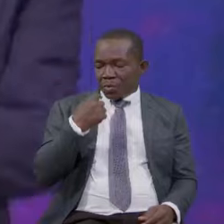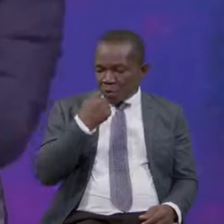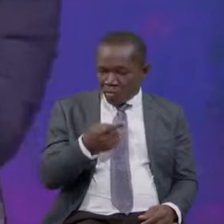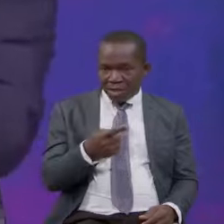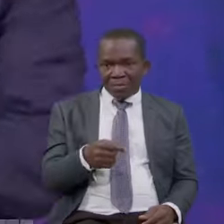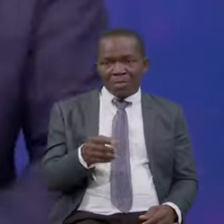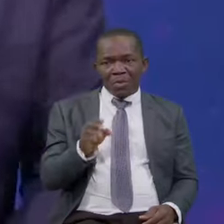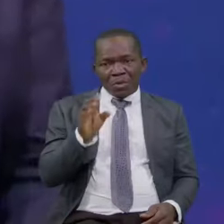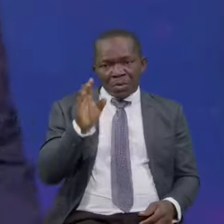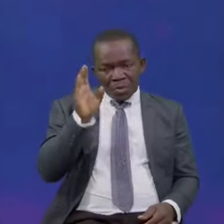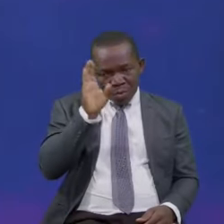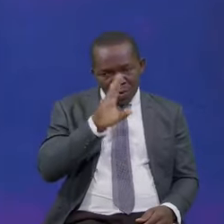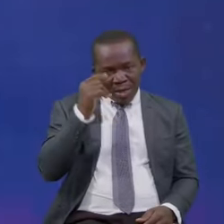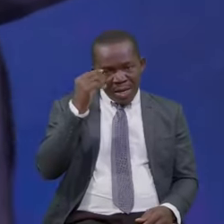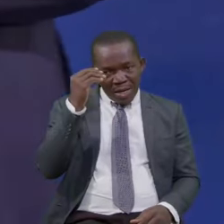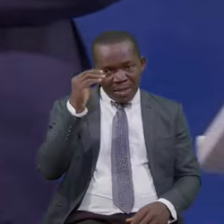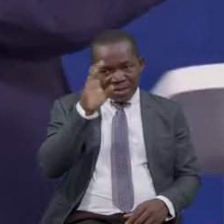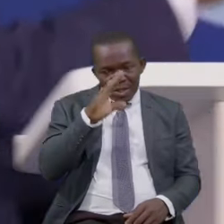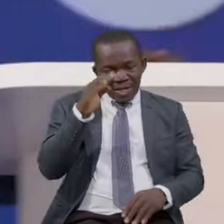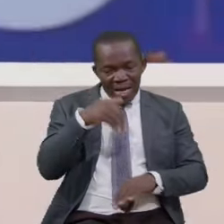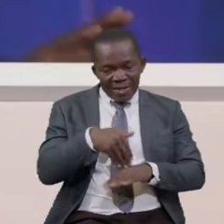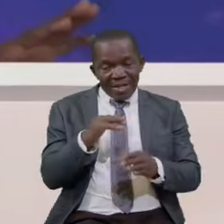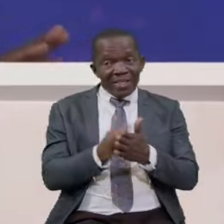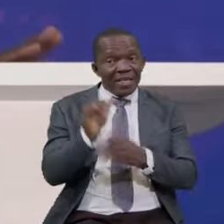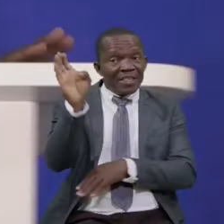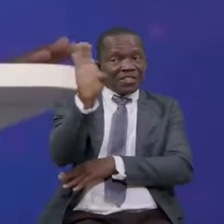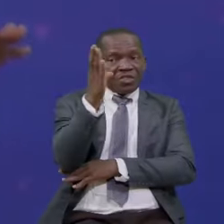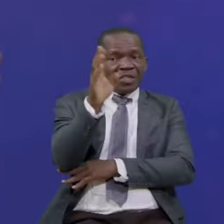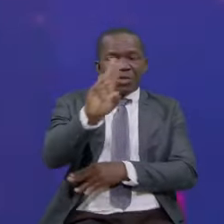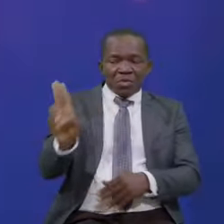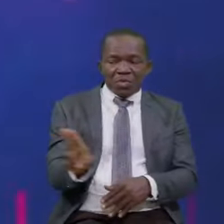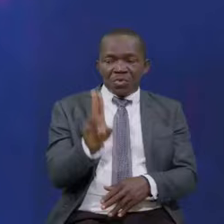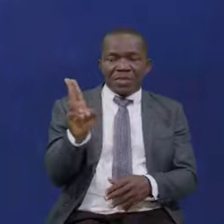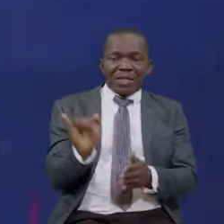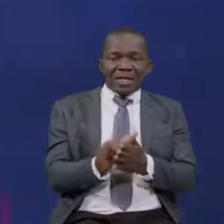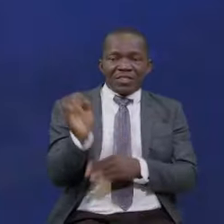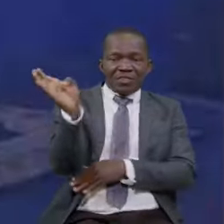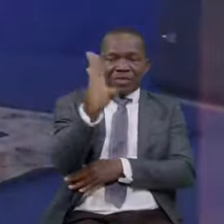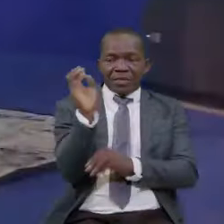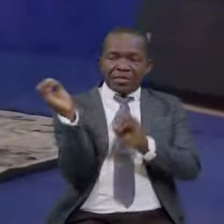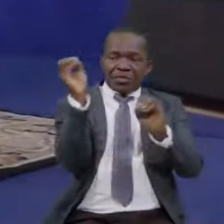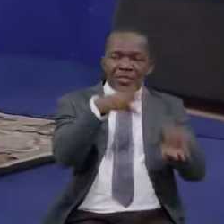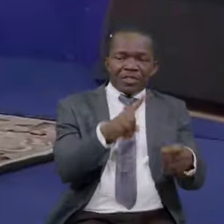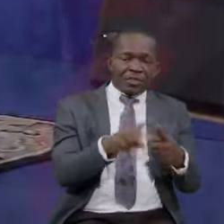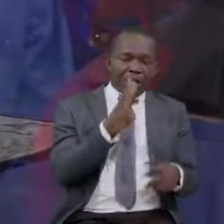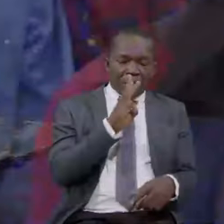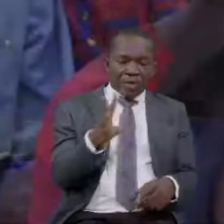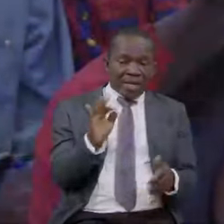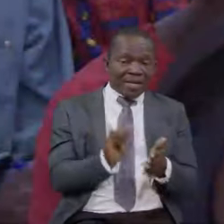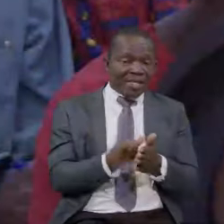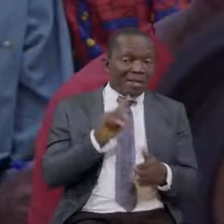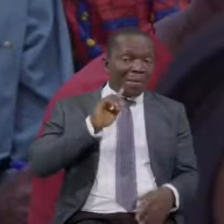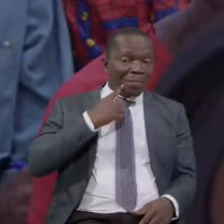croix de Christ quand il viendra jette ça dans la rivière et Mara amè se transforma e